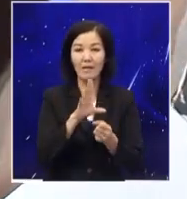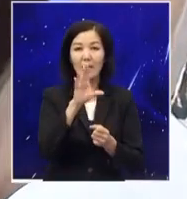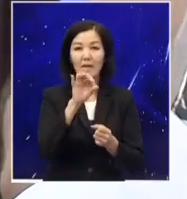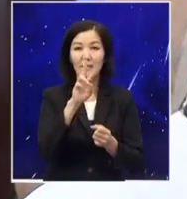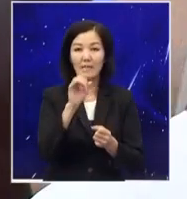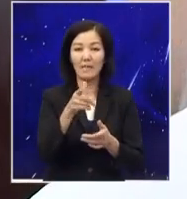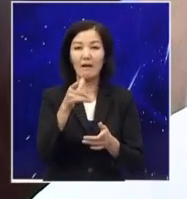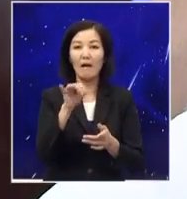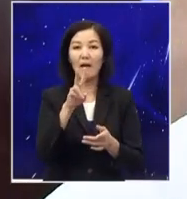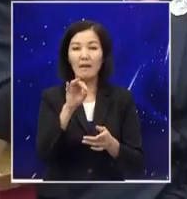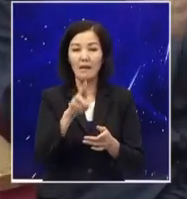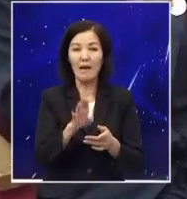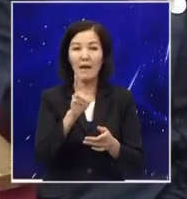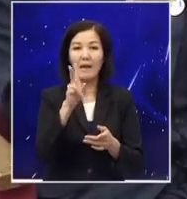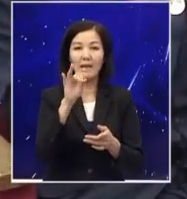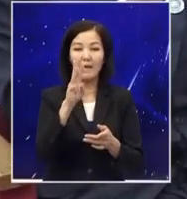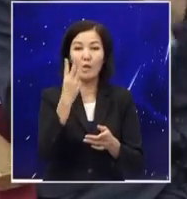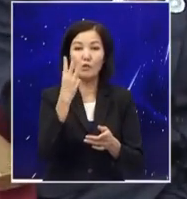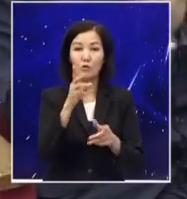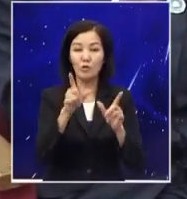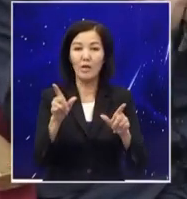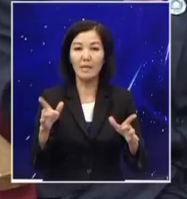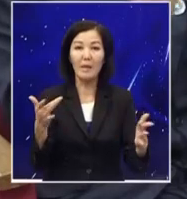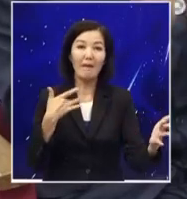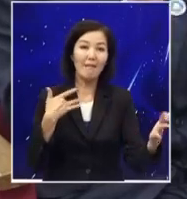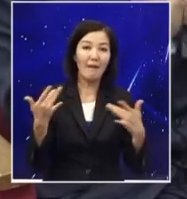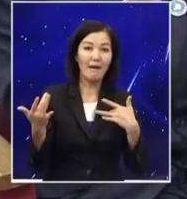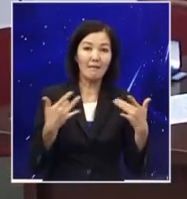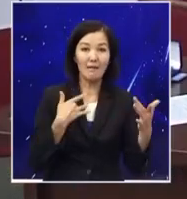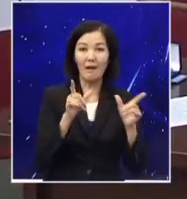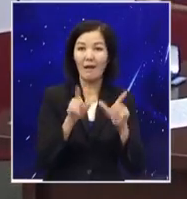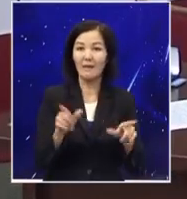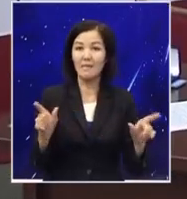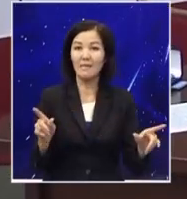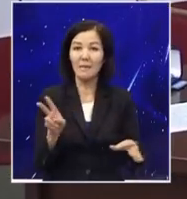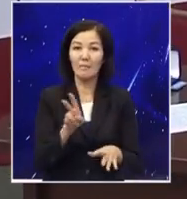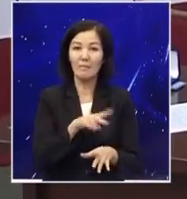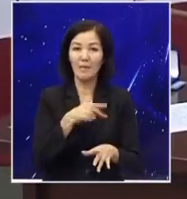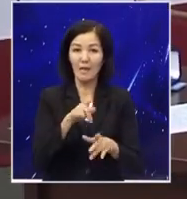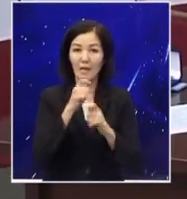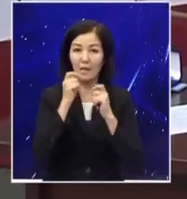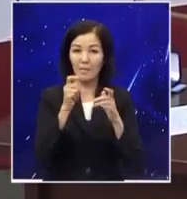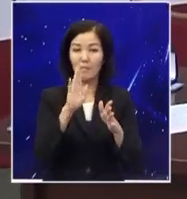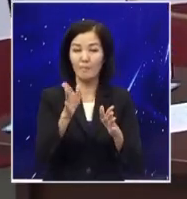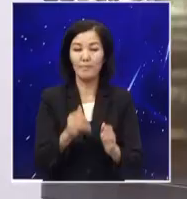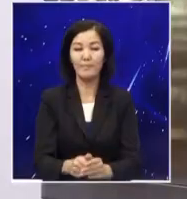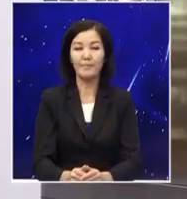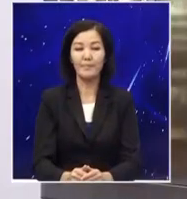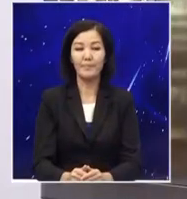Ғалия Темірбаева, Әлихан Ыдырышевалар сынды театр тарландарының кеудесінде енді бұл медаль жарқырап жүретін